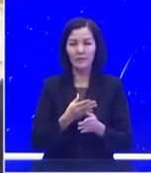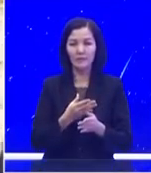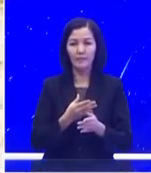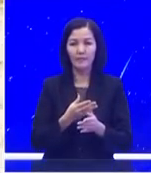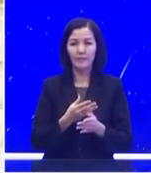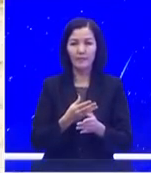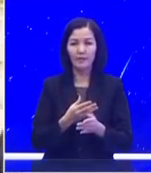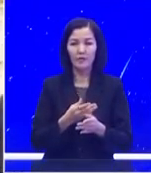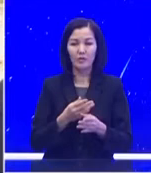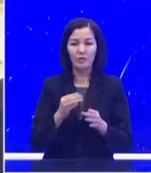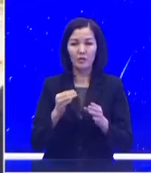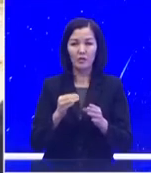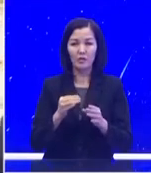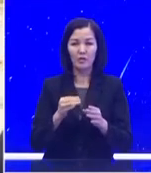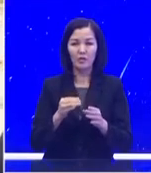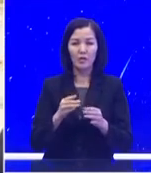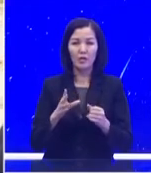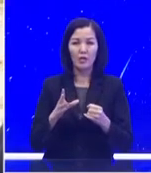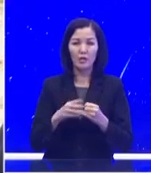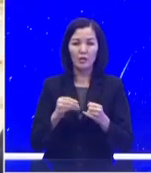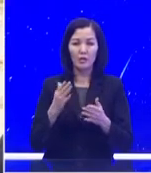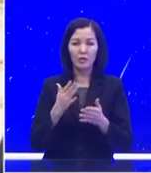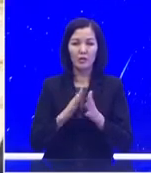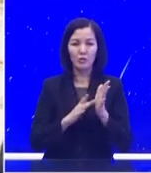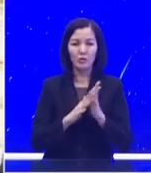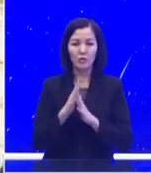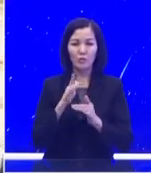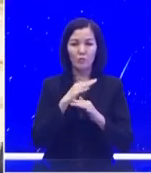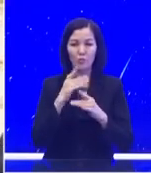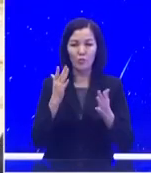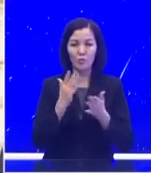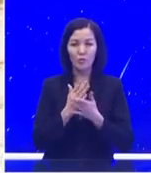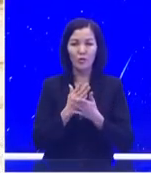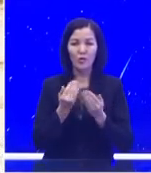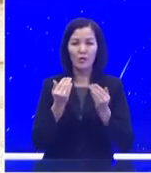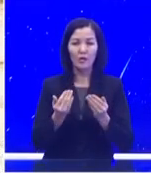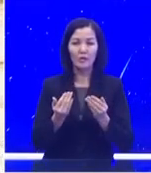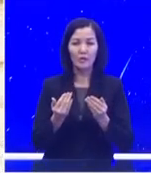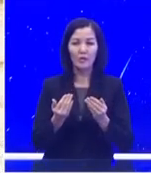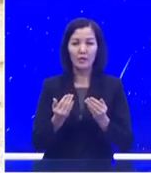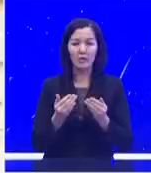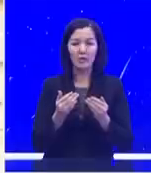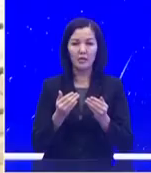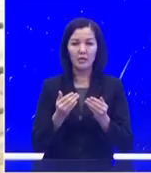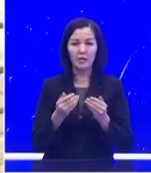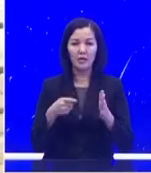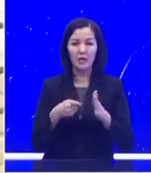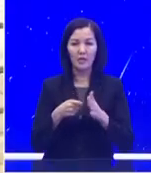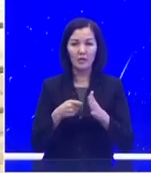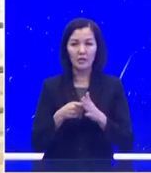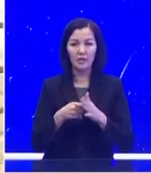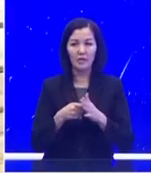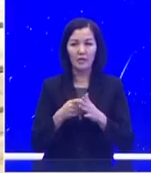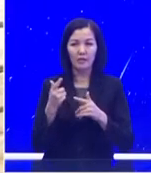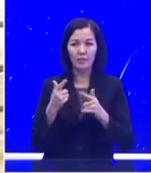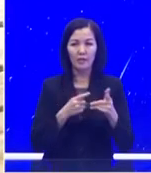Қар жоқ, жұқа, жайылым жақсы, шөп деген мол. Мына маяларды әлі тескен жоқпыз, бастаған жоқпызды. Малшылар үшін